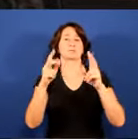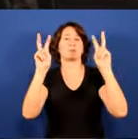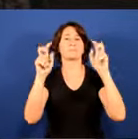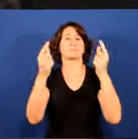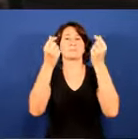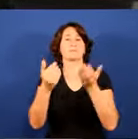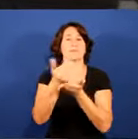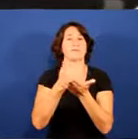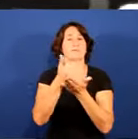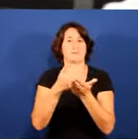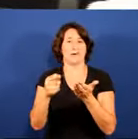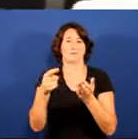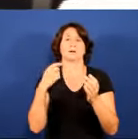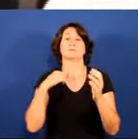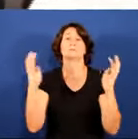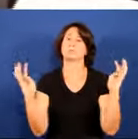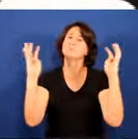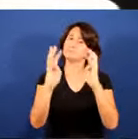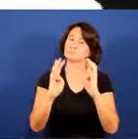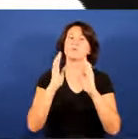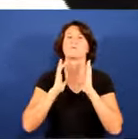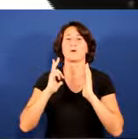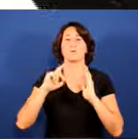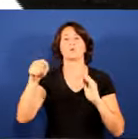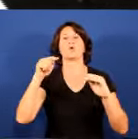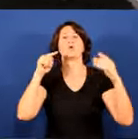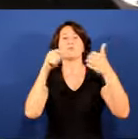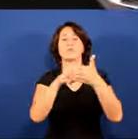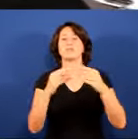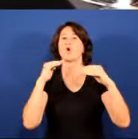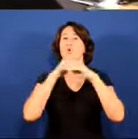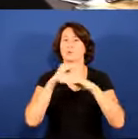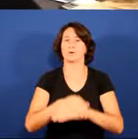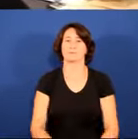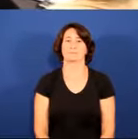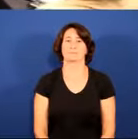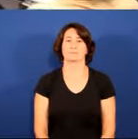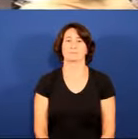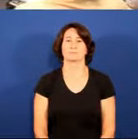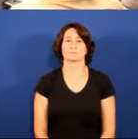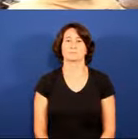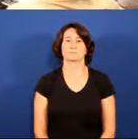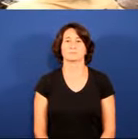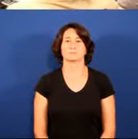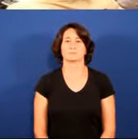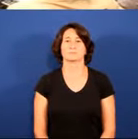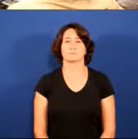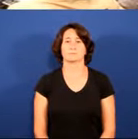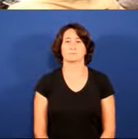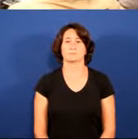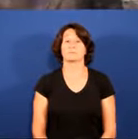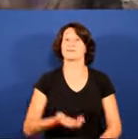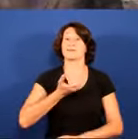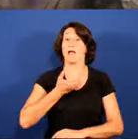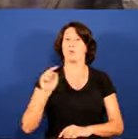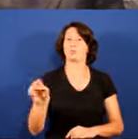Bizkaiko 112 udaletatik 88 datu positiboak dituzte, 235 milioi eurokoak, bataz beste diruzaintzako soberakina